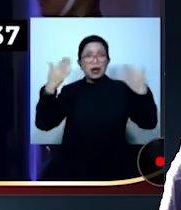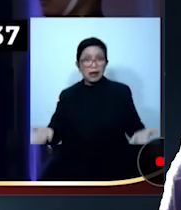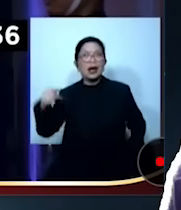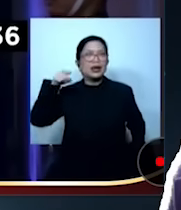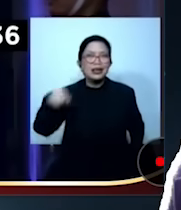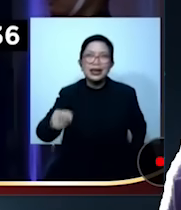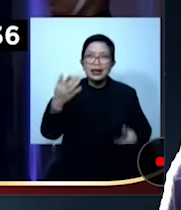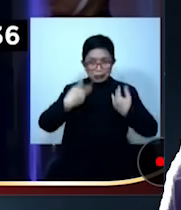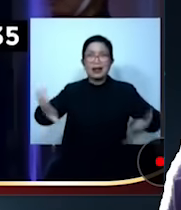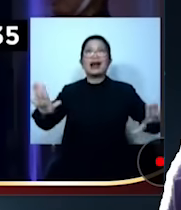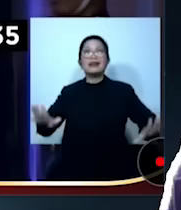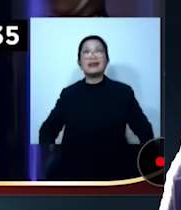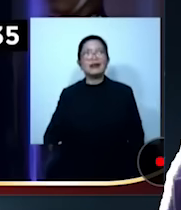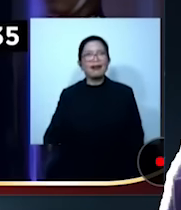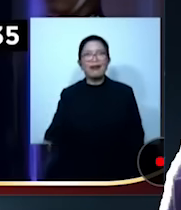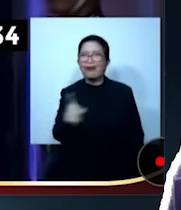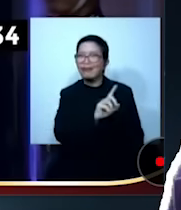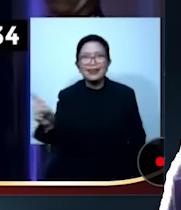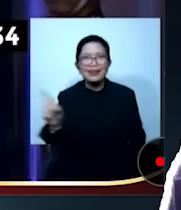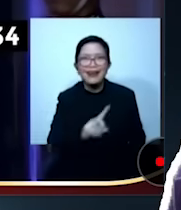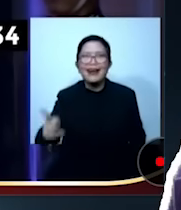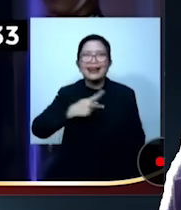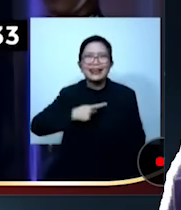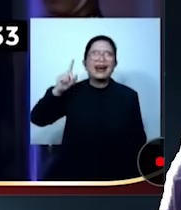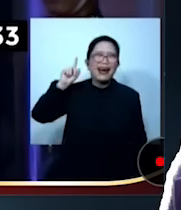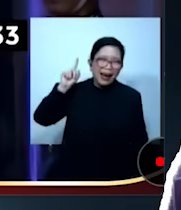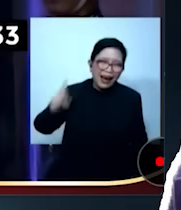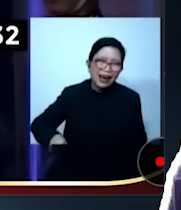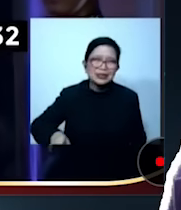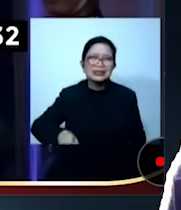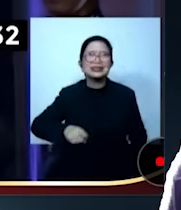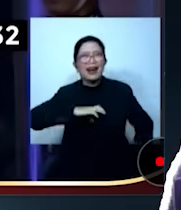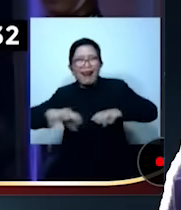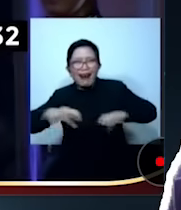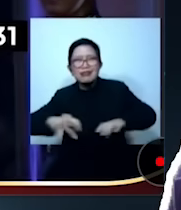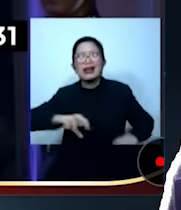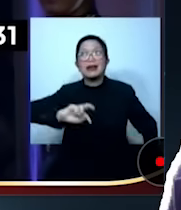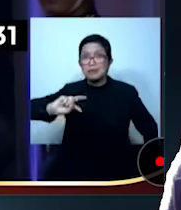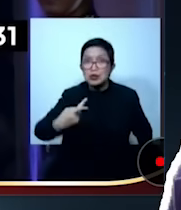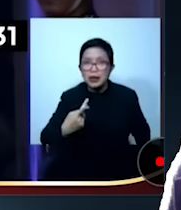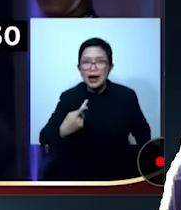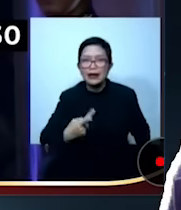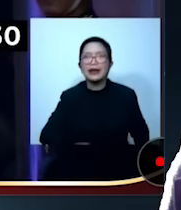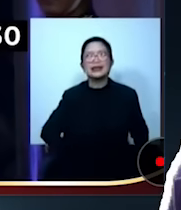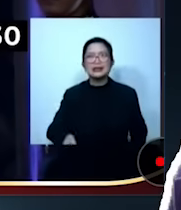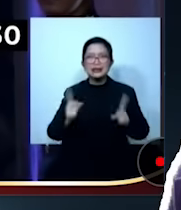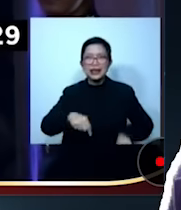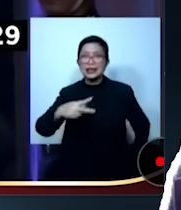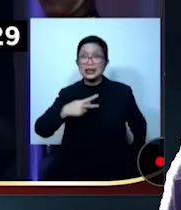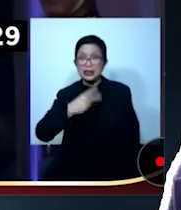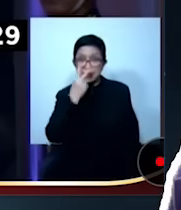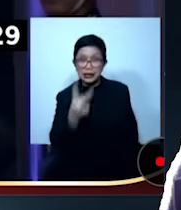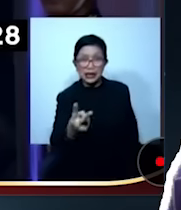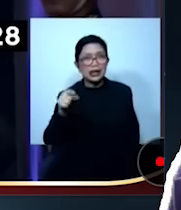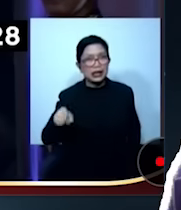itu pemirsa percaya enggak Kalau uang yang dikasihkan untuk kampanye bagi-bagi kaos itu cara memperolehnya itu